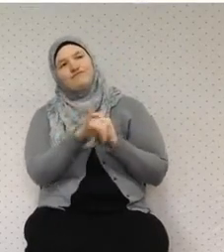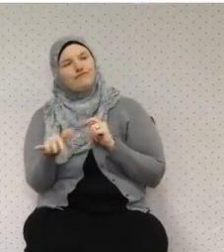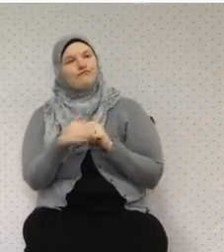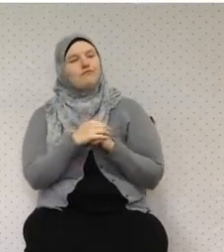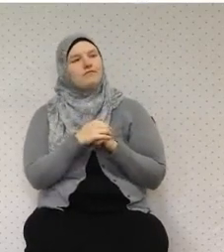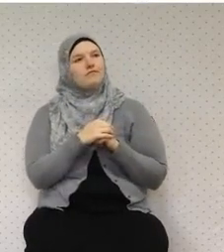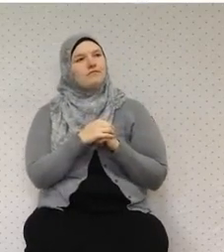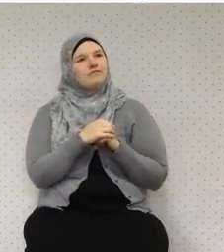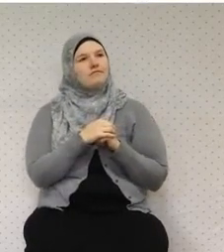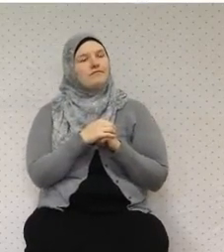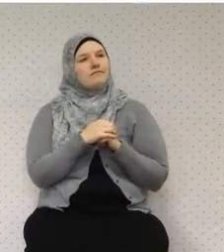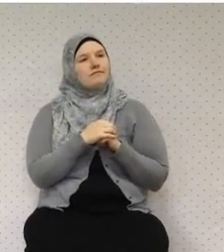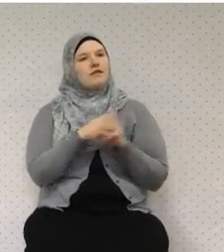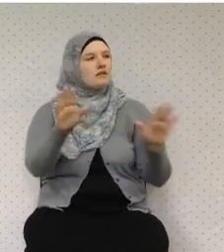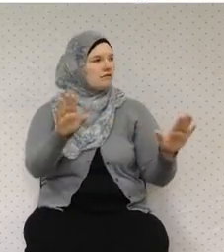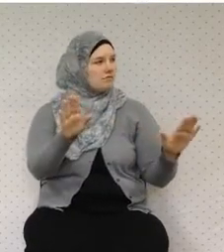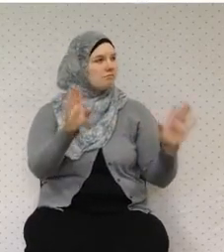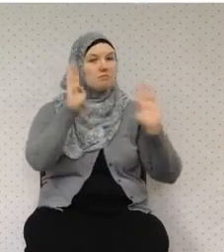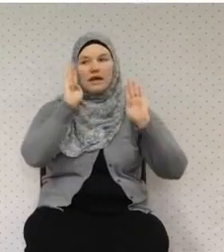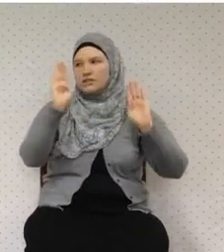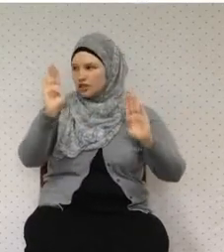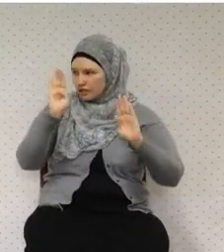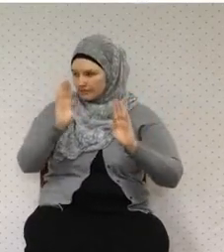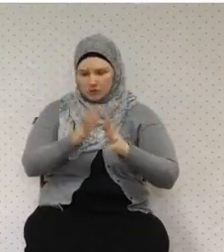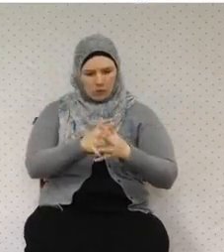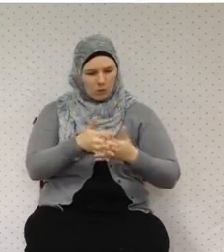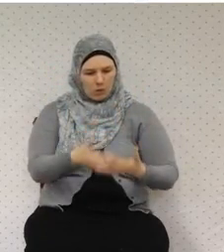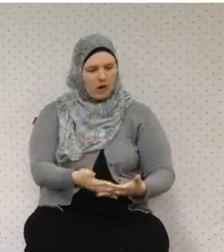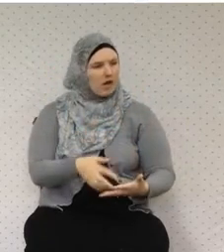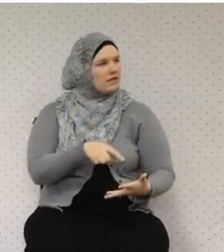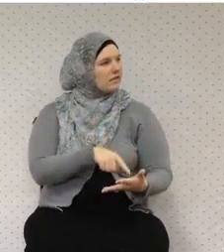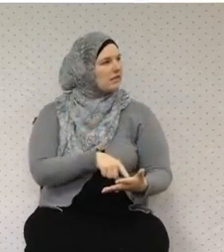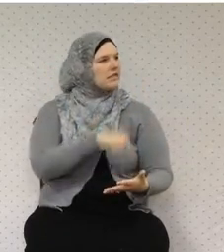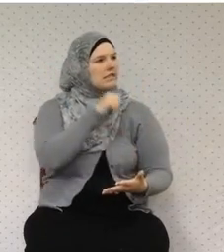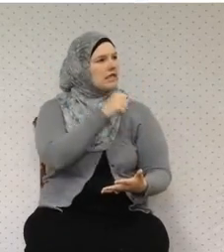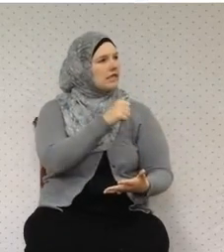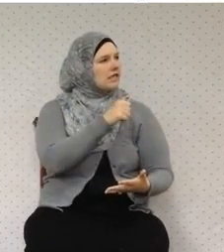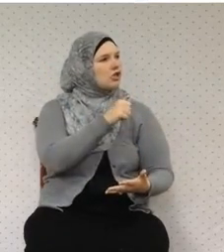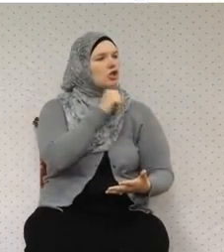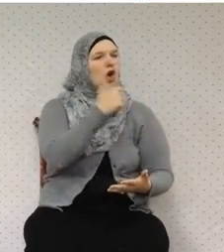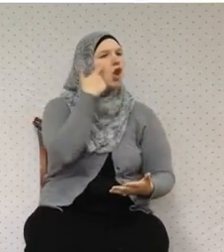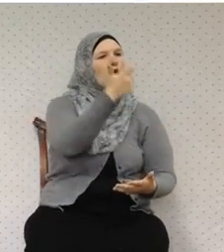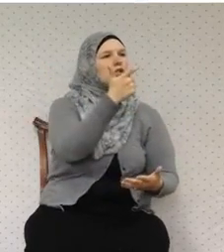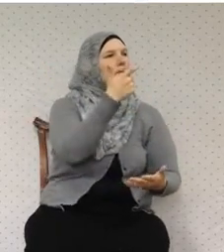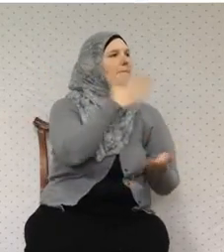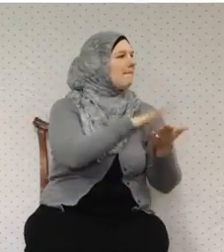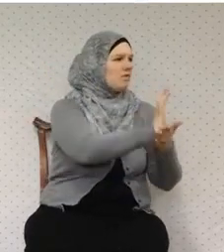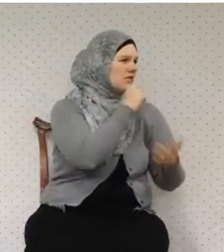عَيْنَاكَ عَنْهُمْ. Listen to this. The Quran is not saying, don't look at bad movies.